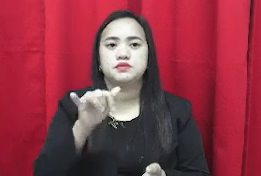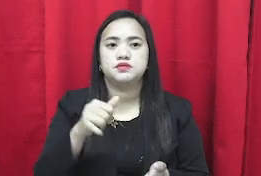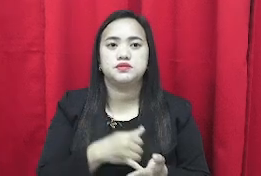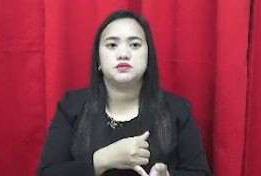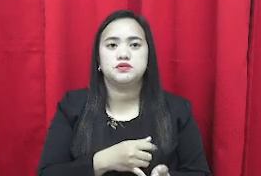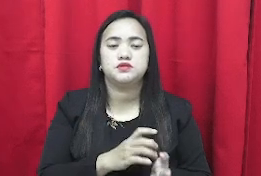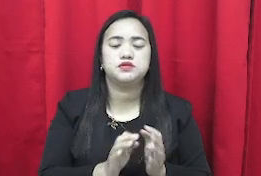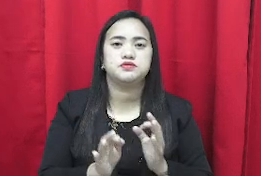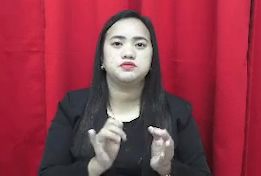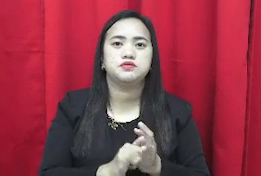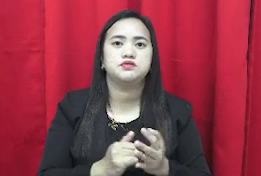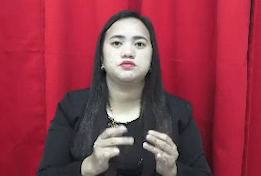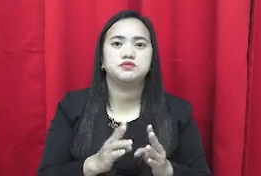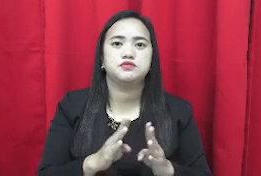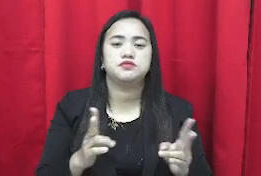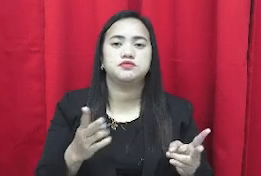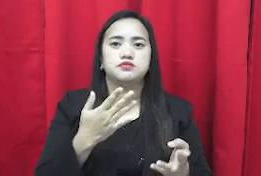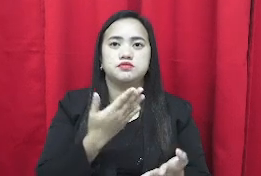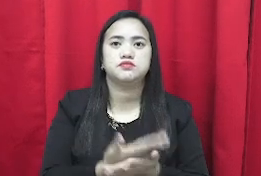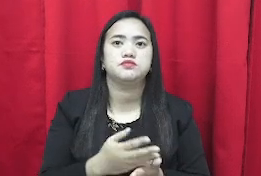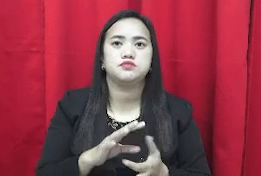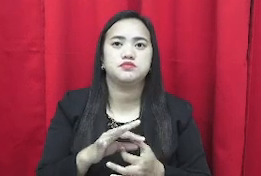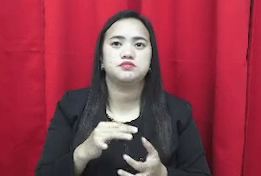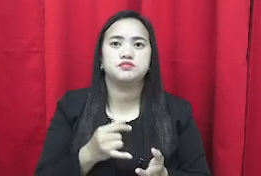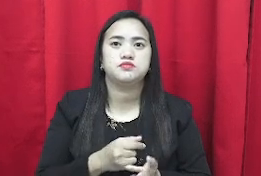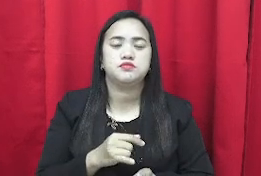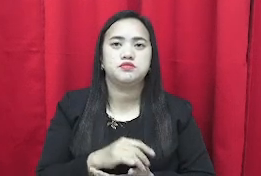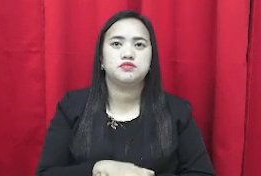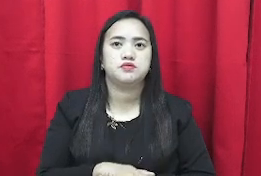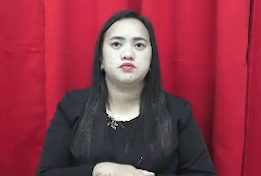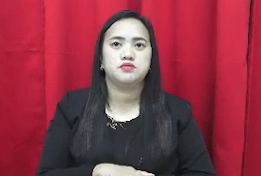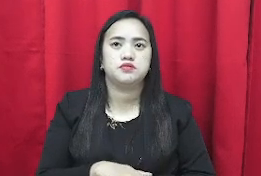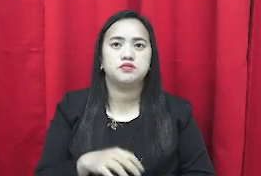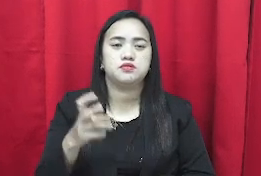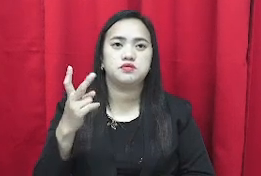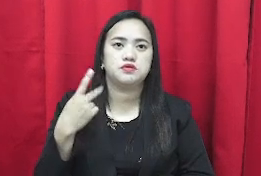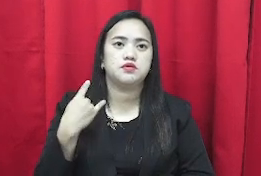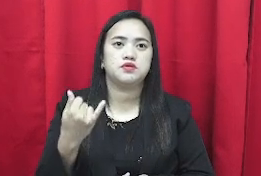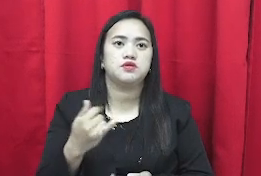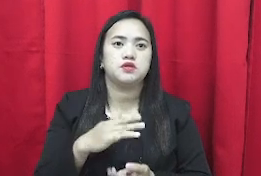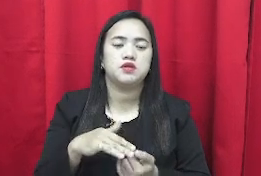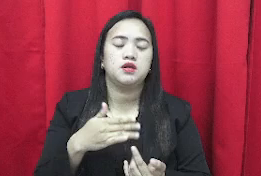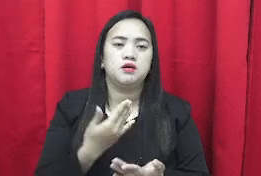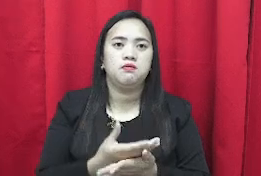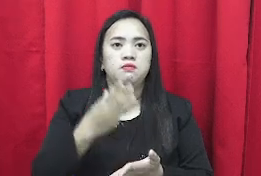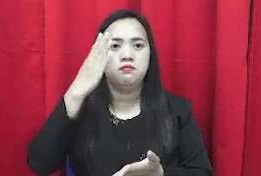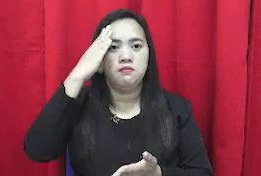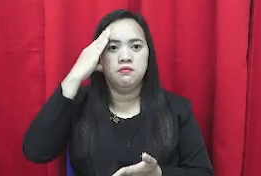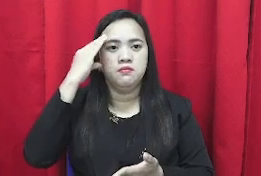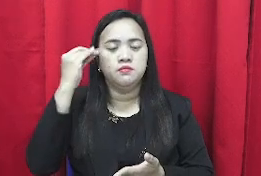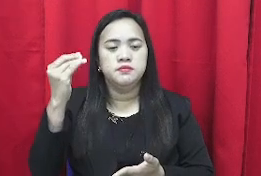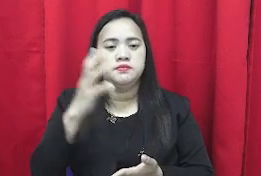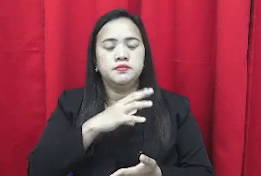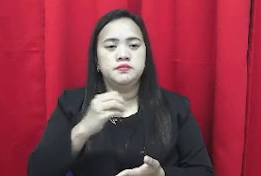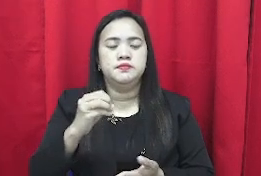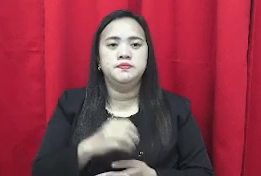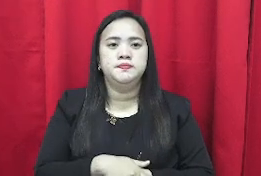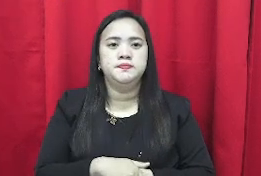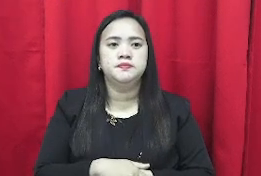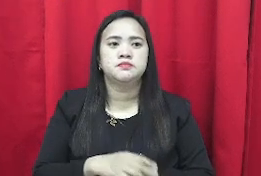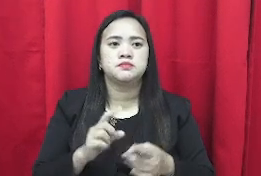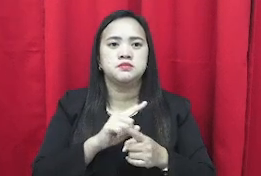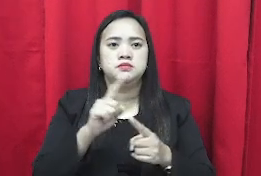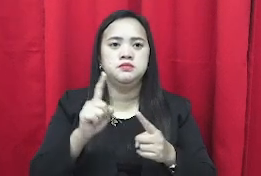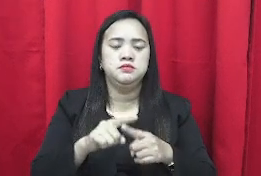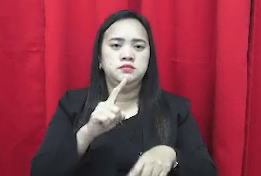ay makikinabang ang ating pamilya sir Rudy mapapakinabangan natin yan at of course kapag ah ah lumaki na